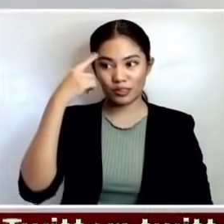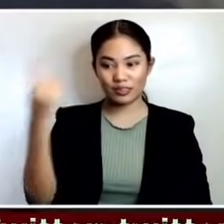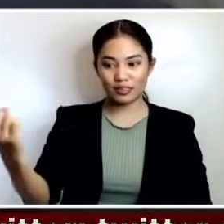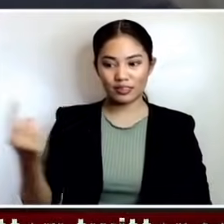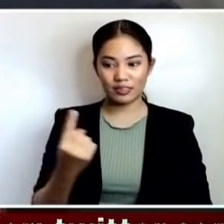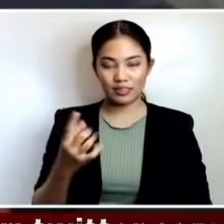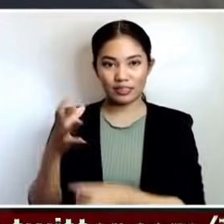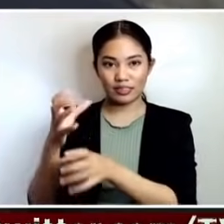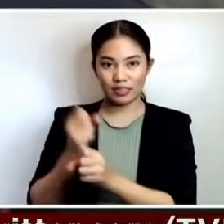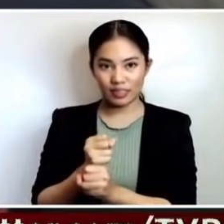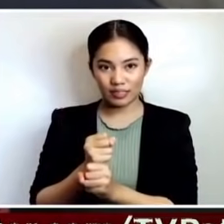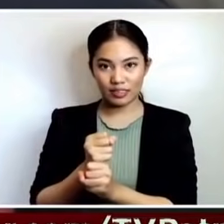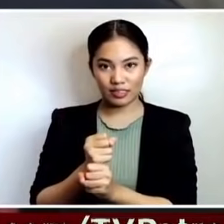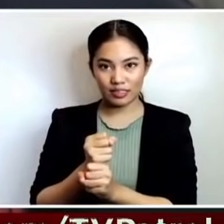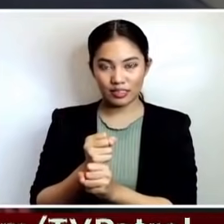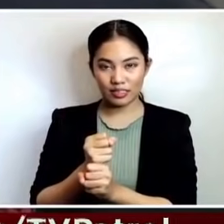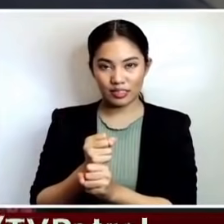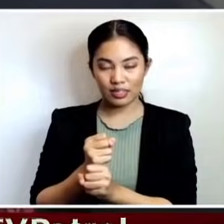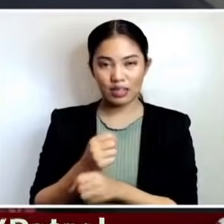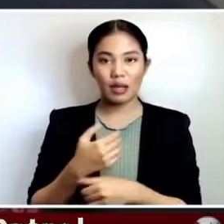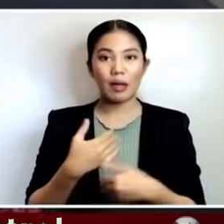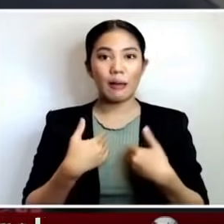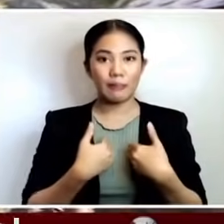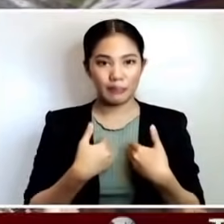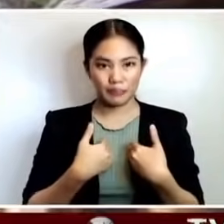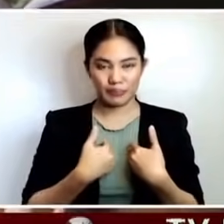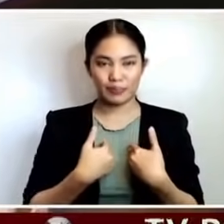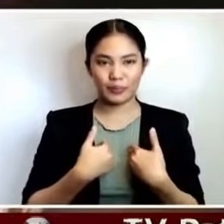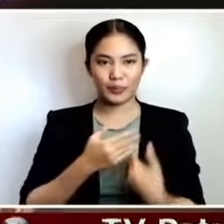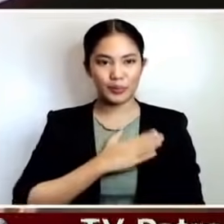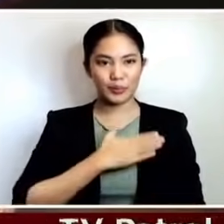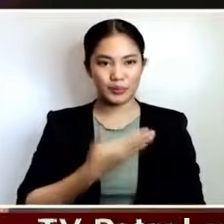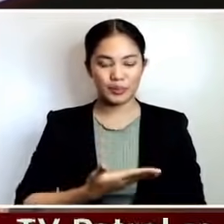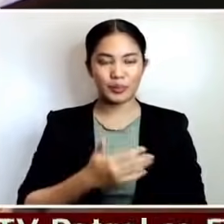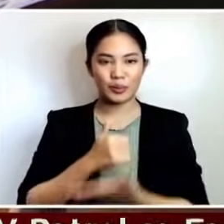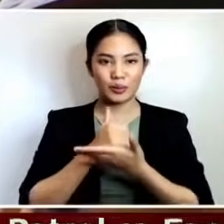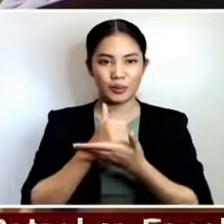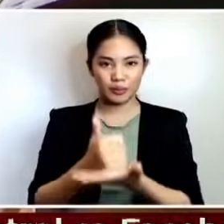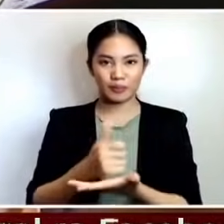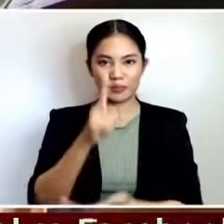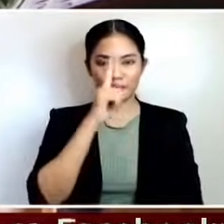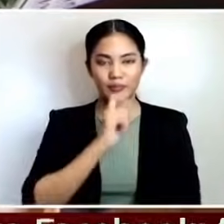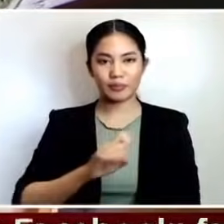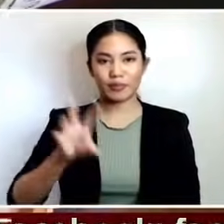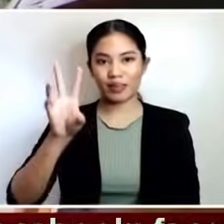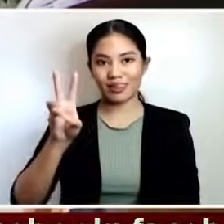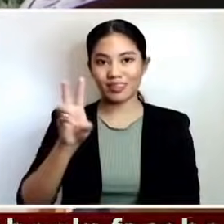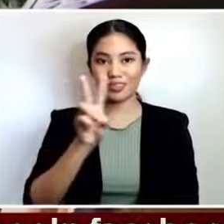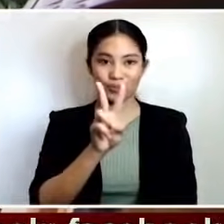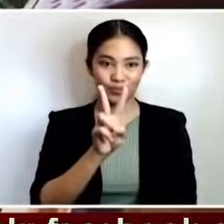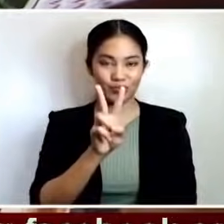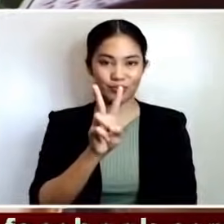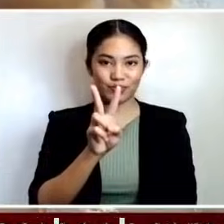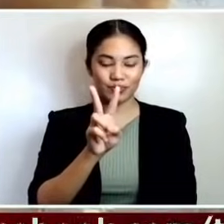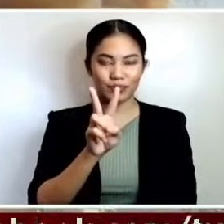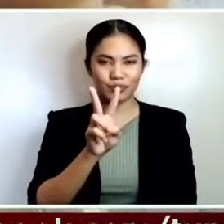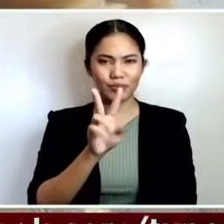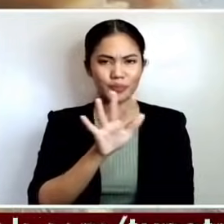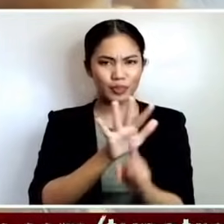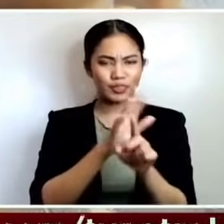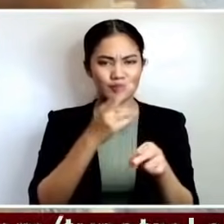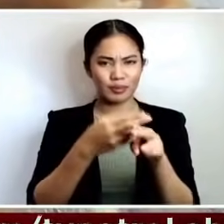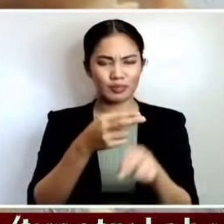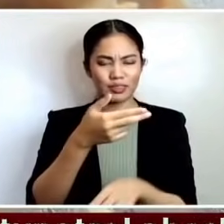pantry, manggagaling pa kay Tatay Jerry yung tulong. 62 years old si Tatay Jerry, nakilala sa kanilang lugar sa